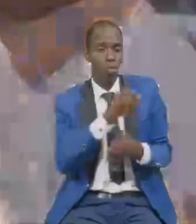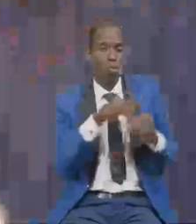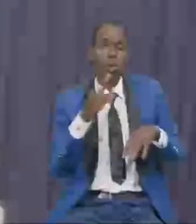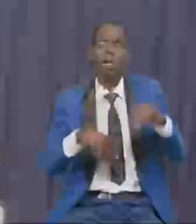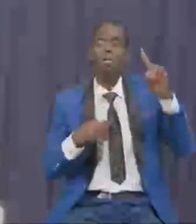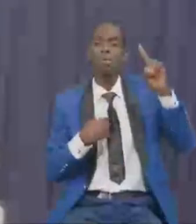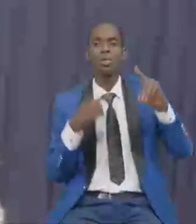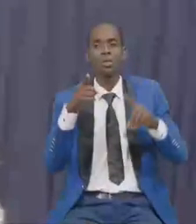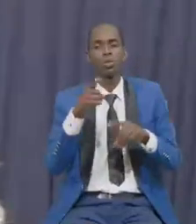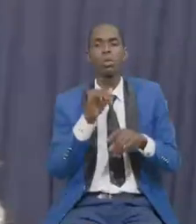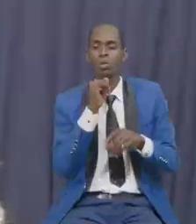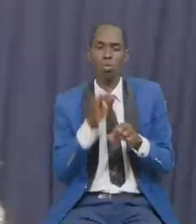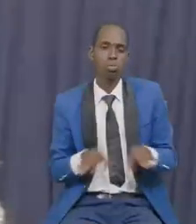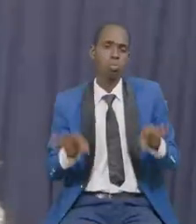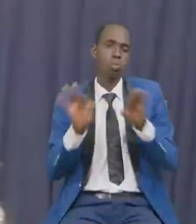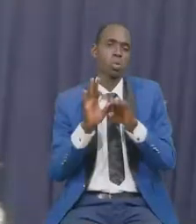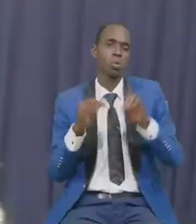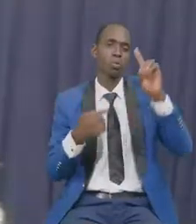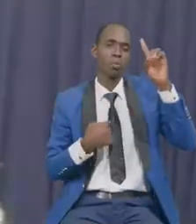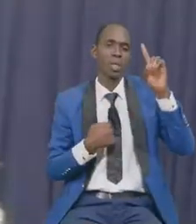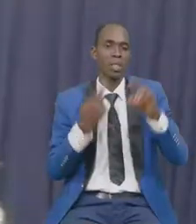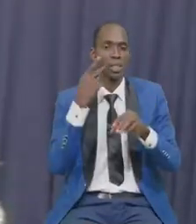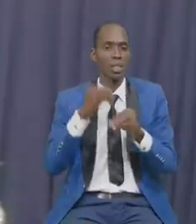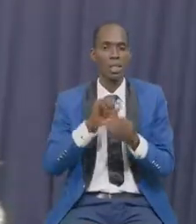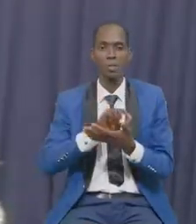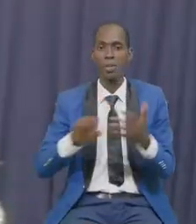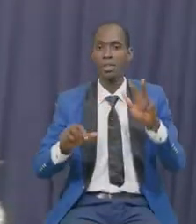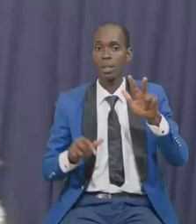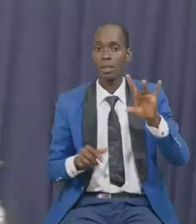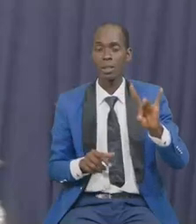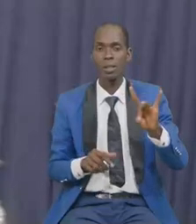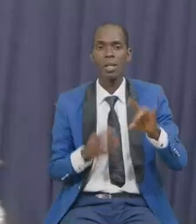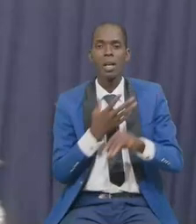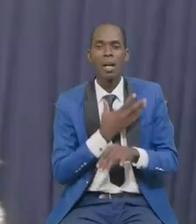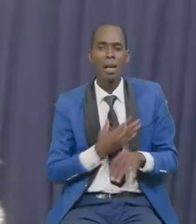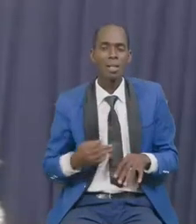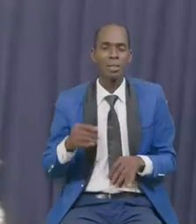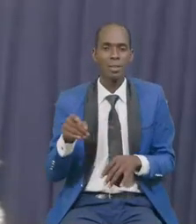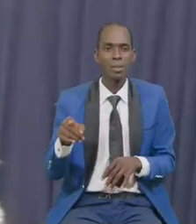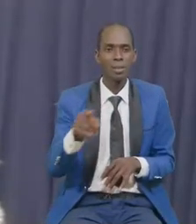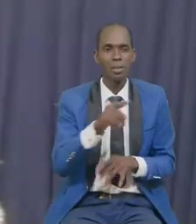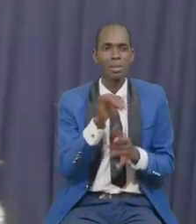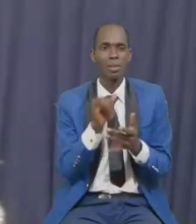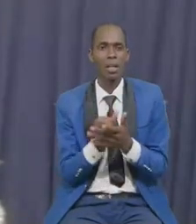dit, verset 38, celui qui ne prend pas sa croix,